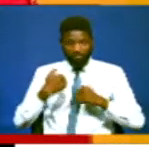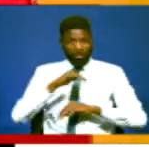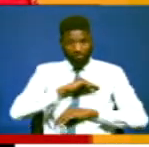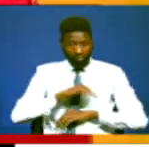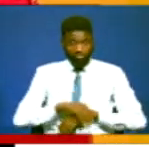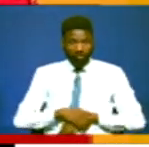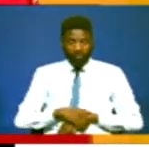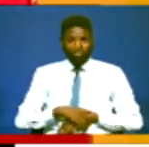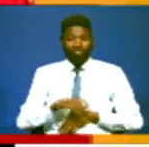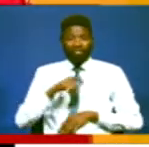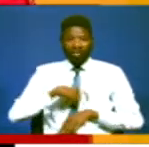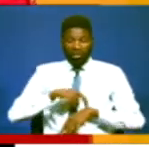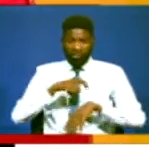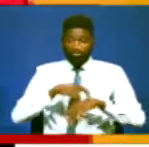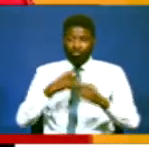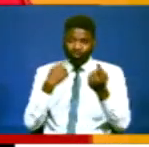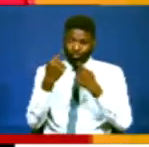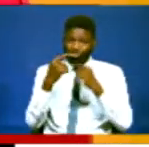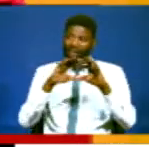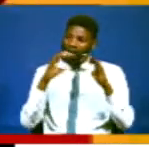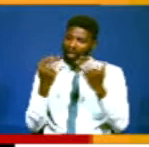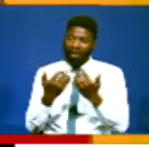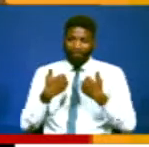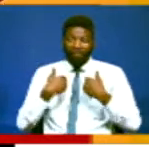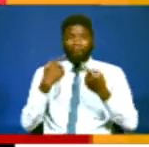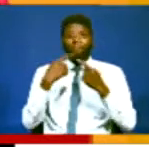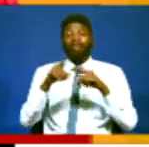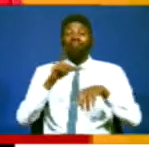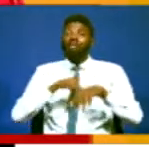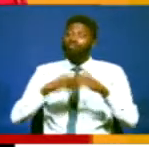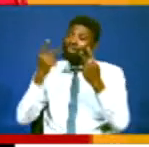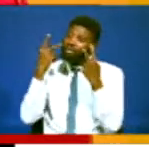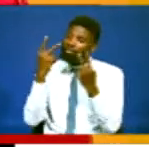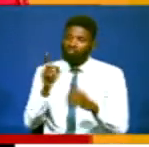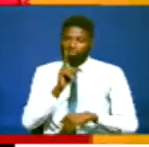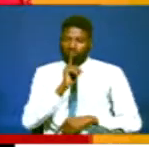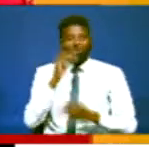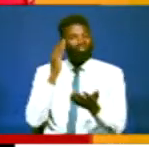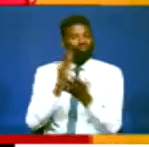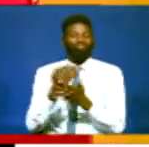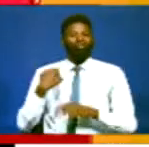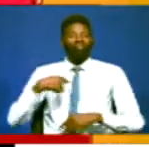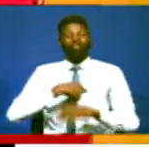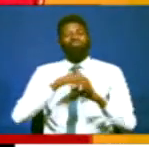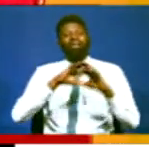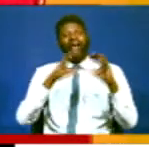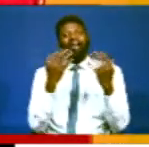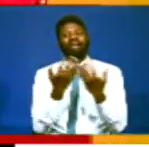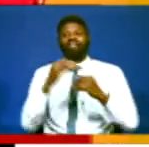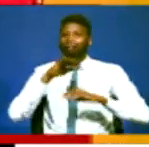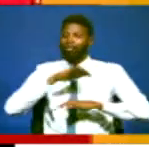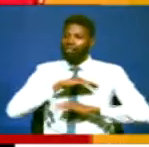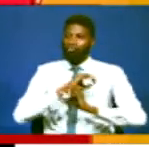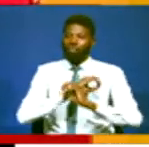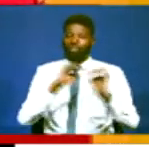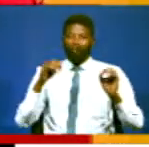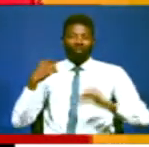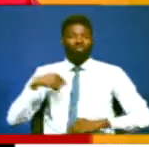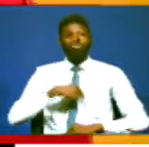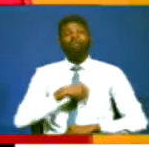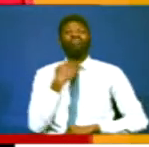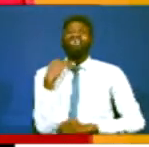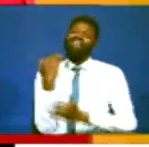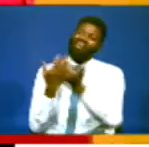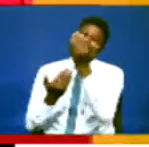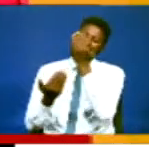katika shule unapata hakuna madarasa, inamaanisha kwamba tunataka kurudi katika enzi za awali ambapo kuna